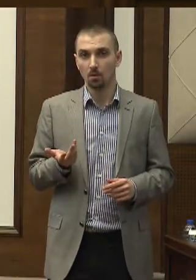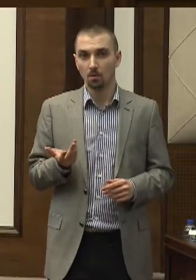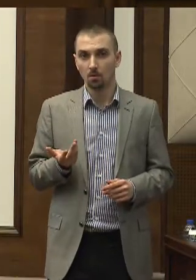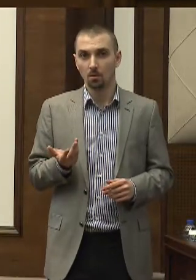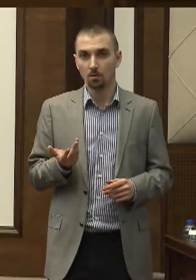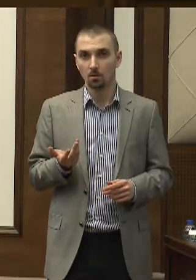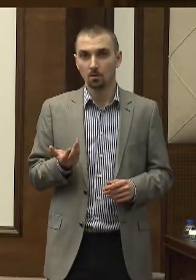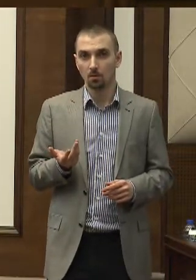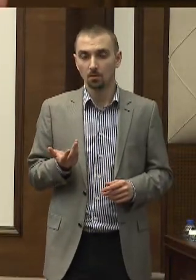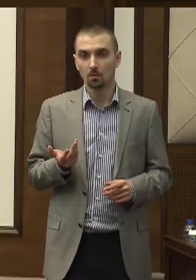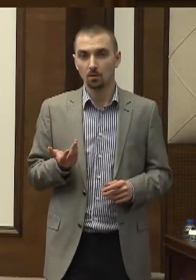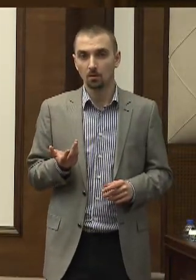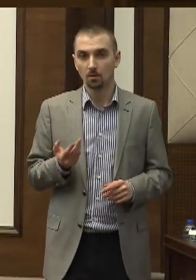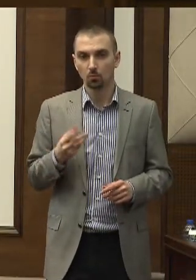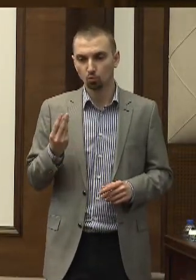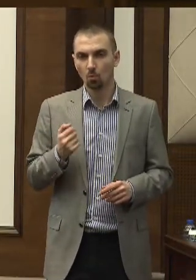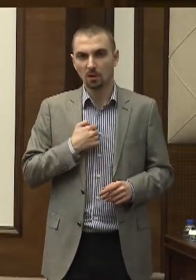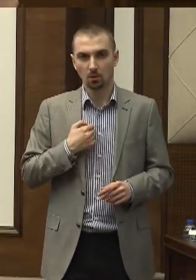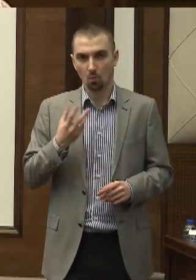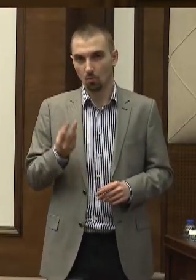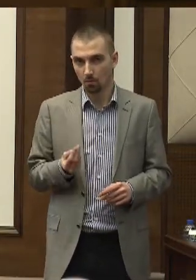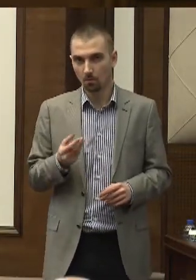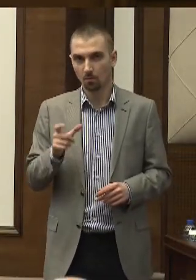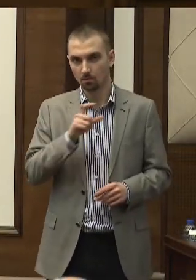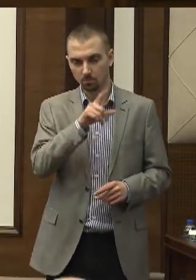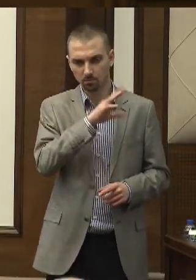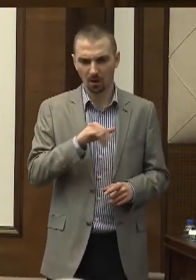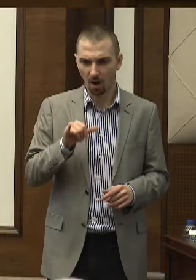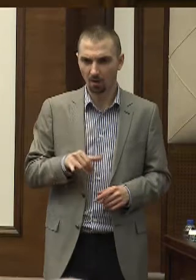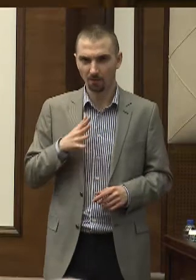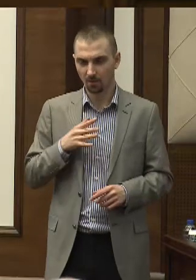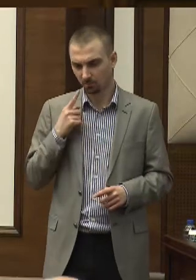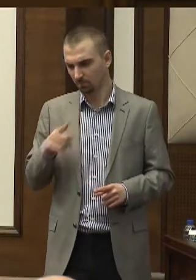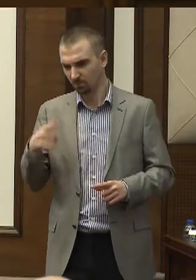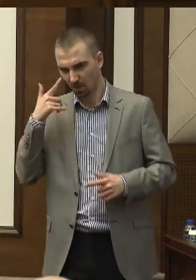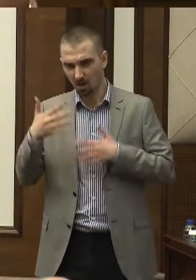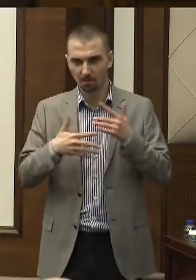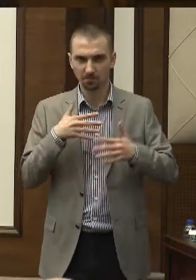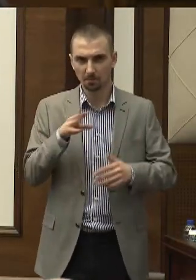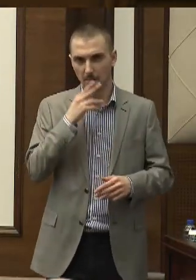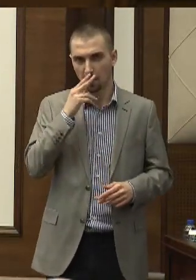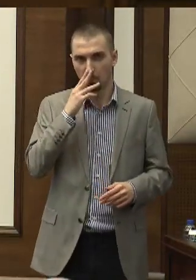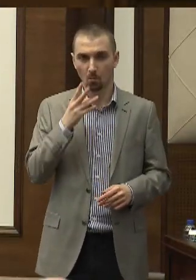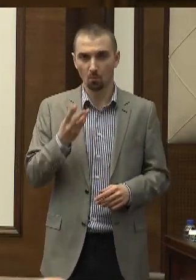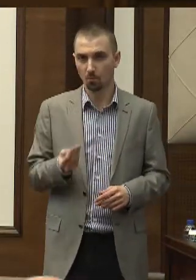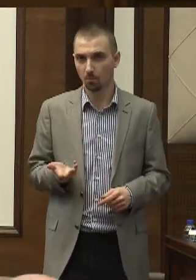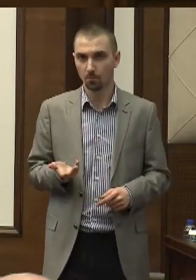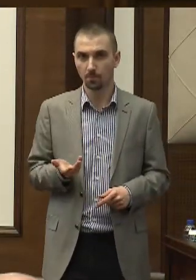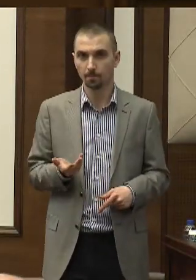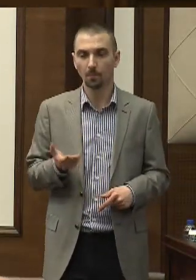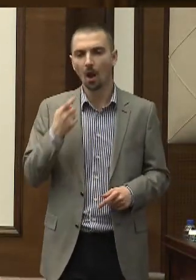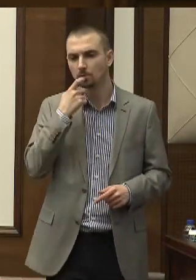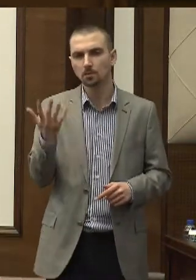yapılmasına fırsat tanıdığımız zaman sıkıntı olur. Oradaki vatandaşların haklarını çiğnemiş oluruz. Halbuki biz